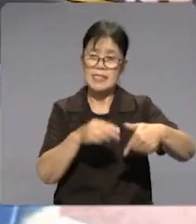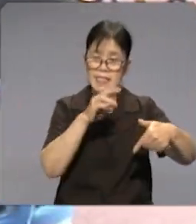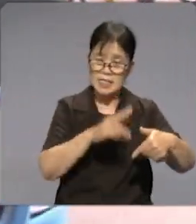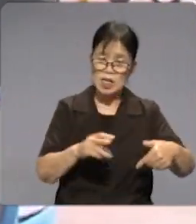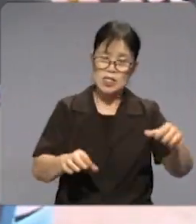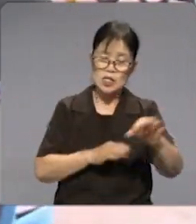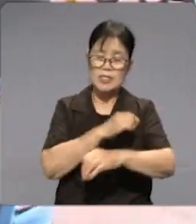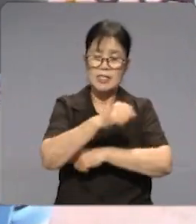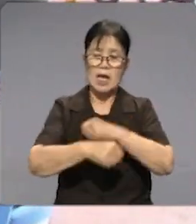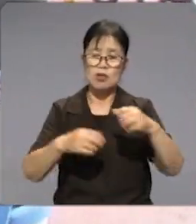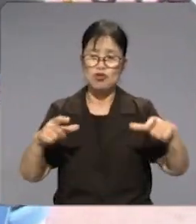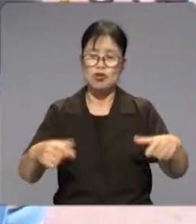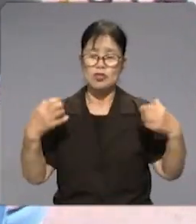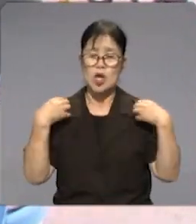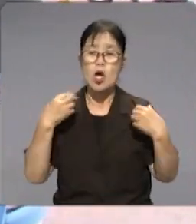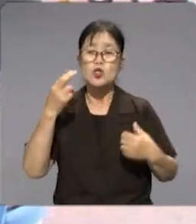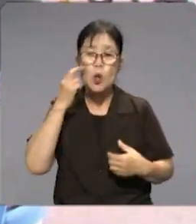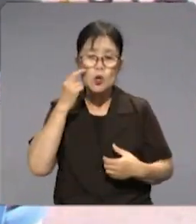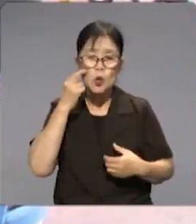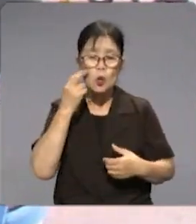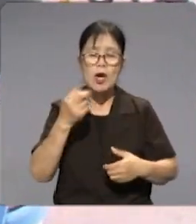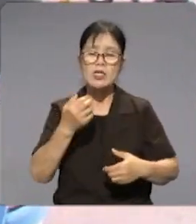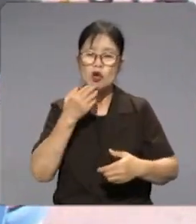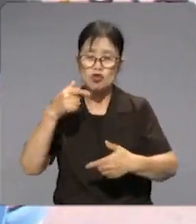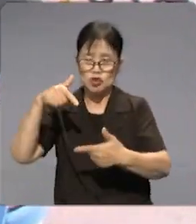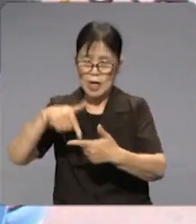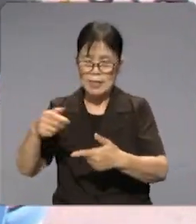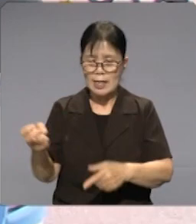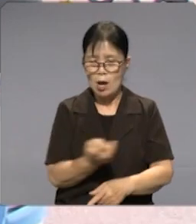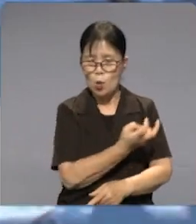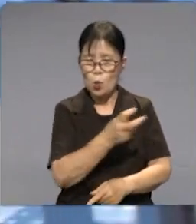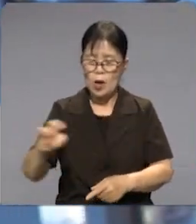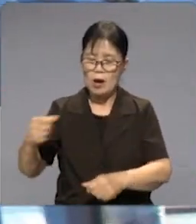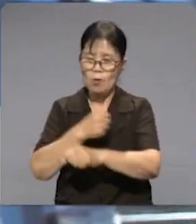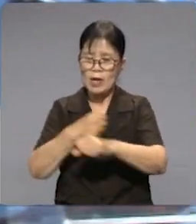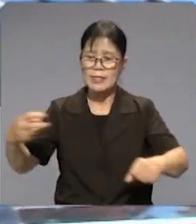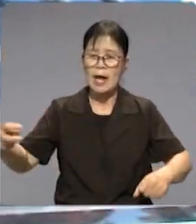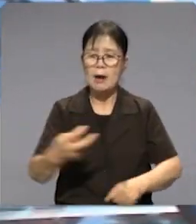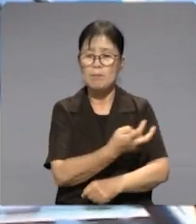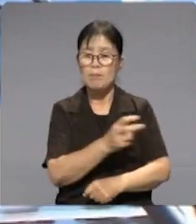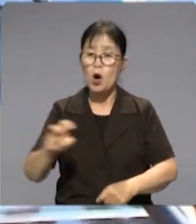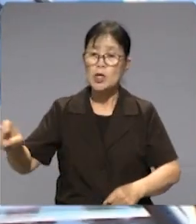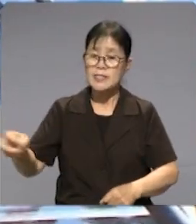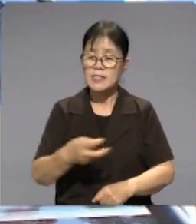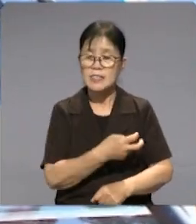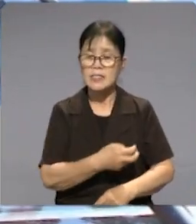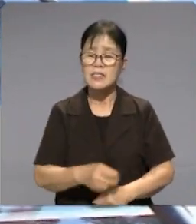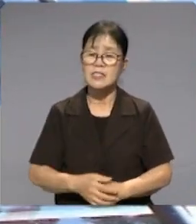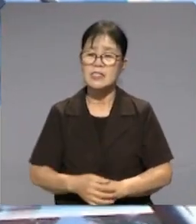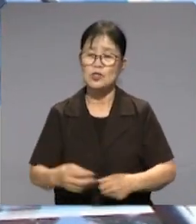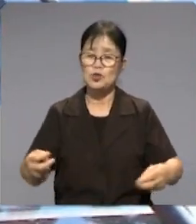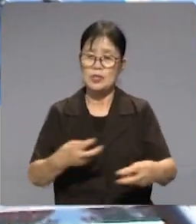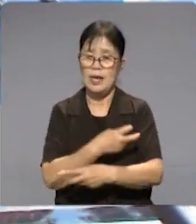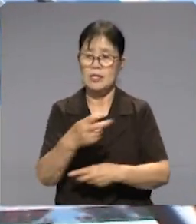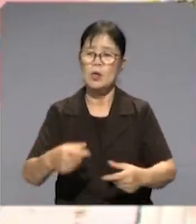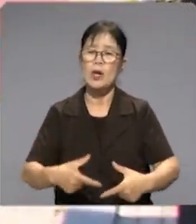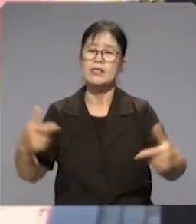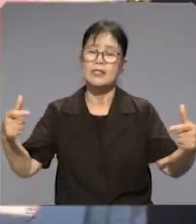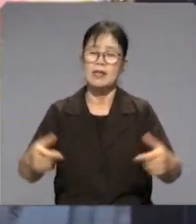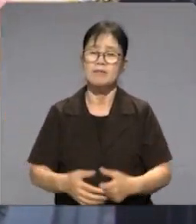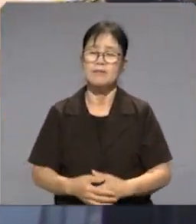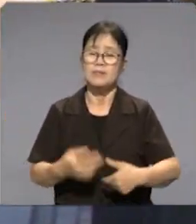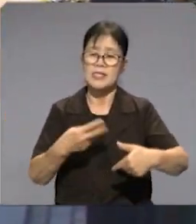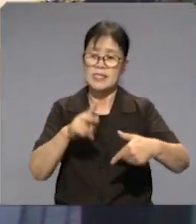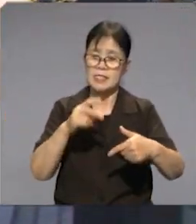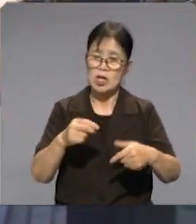인천 경제자유구역청이 송도국제도시와 서울 강남으로 가는 광역버스 M6405 노선 운행을 확대합니다